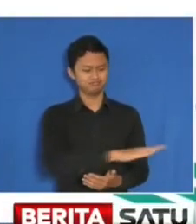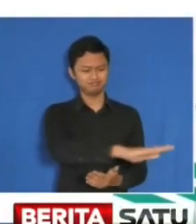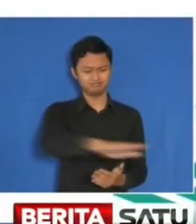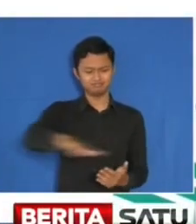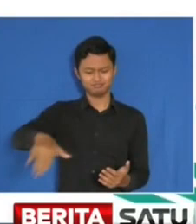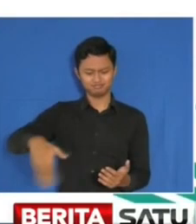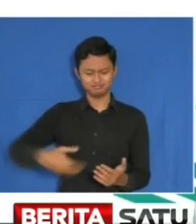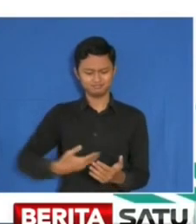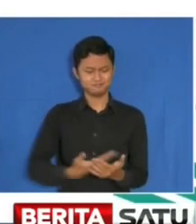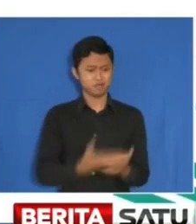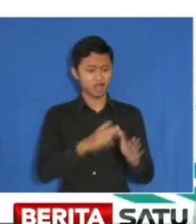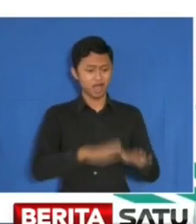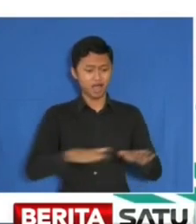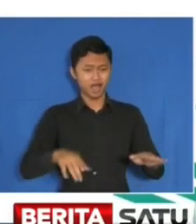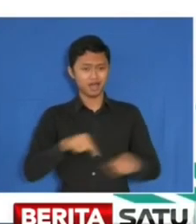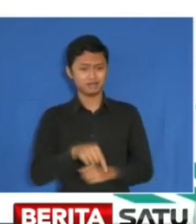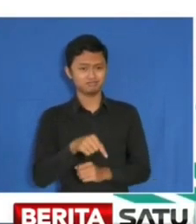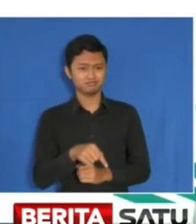Semua anak